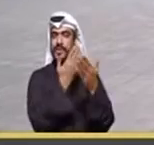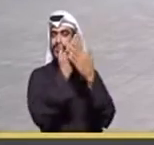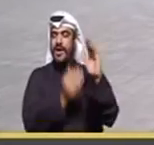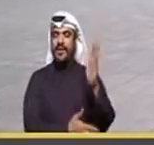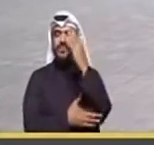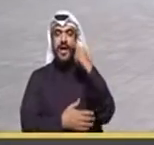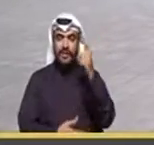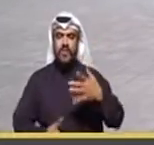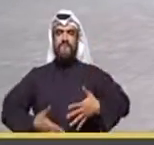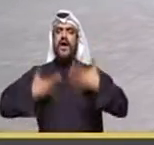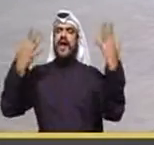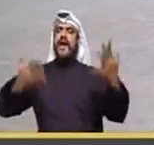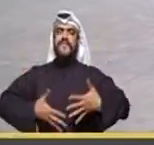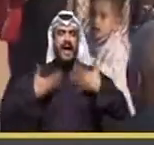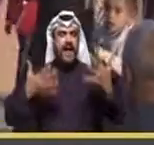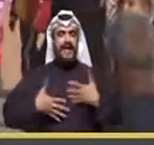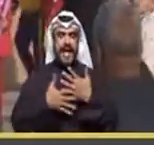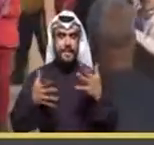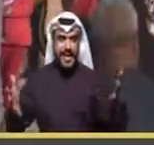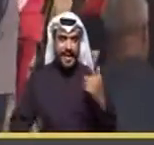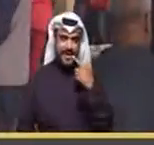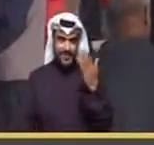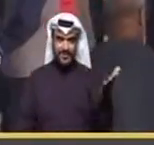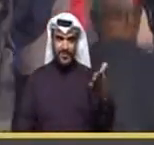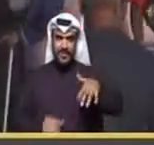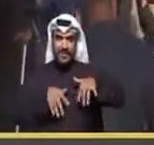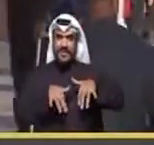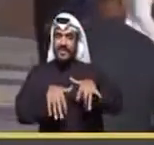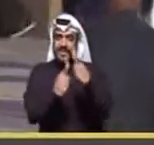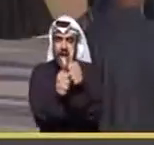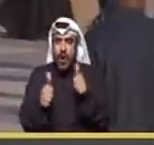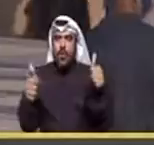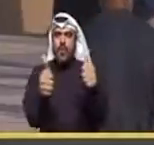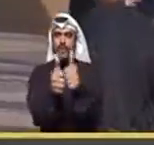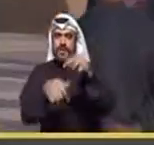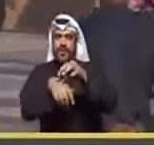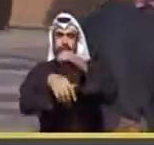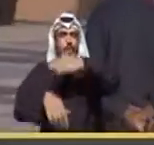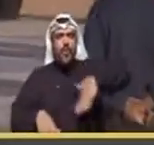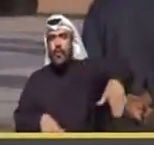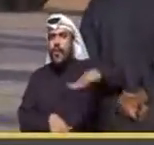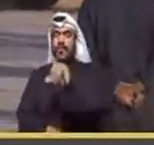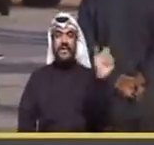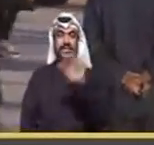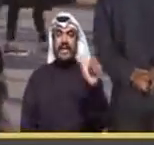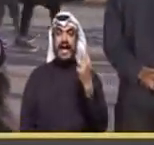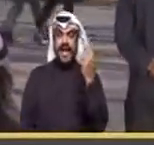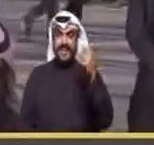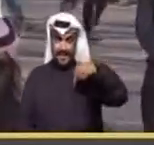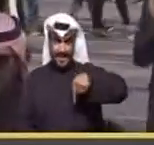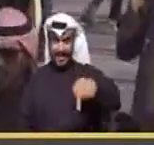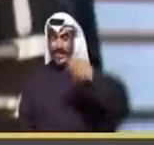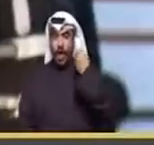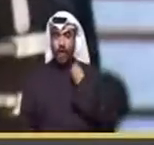فرحة كبيرة في هذه الأعياد الوطنية. الاحتفالات الوطنية متواصلة في القرية التراثية طوال شهر فبراير الذي